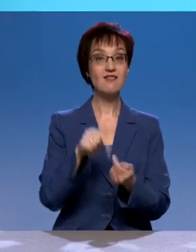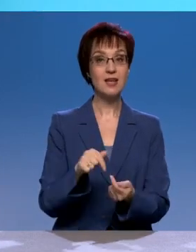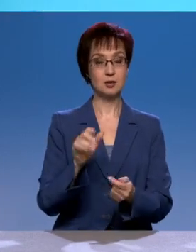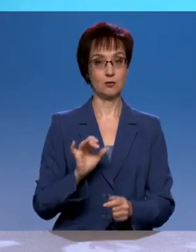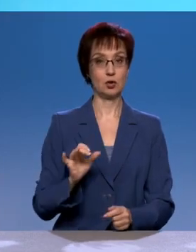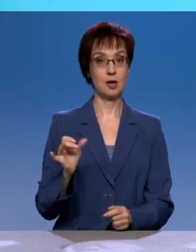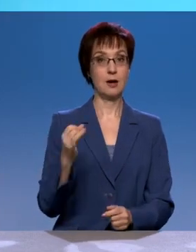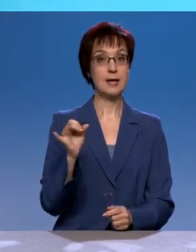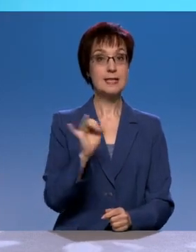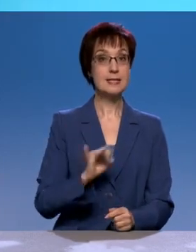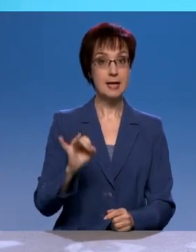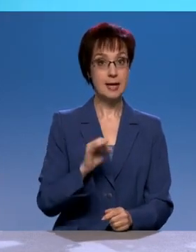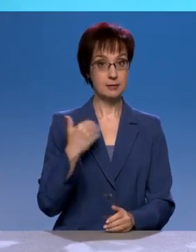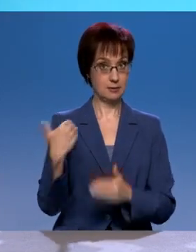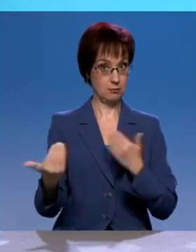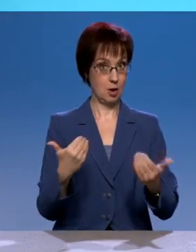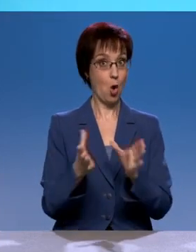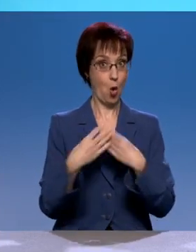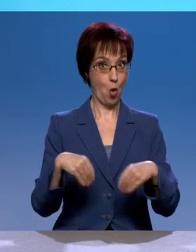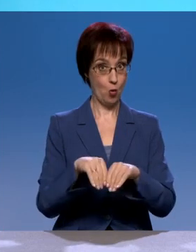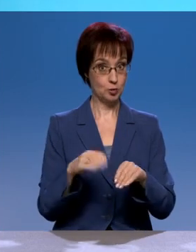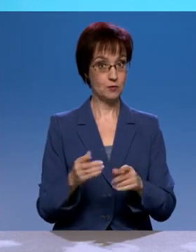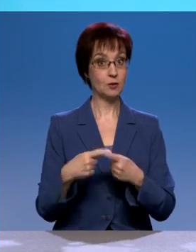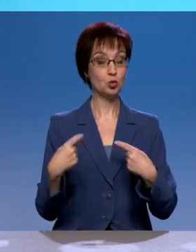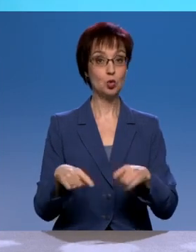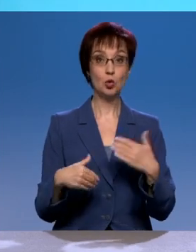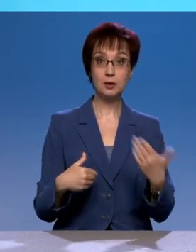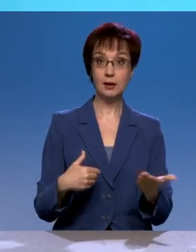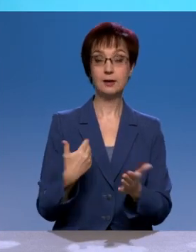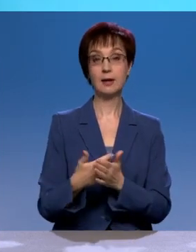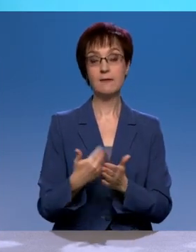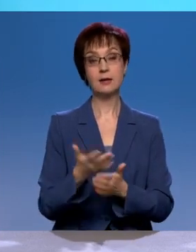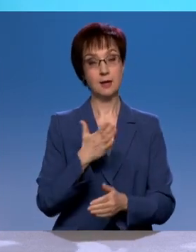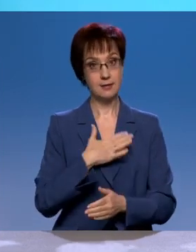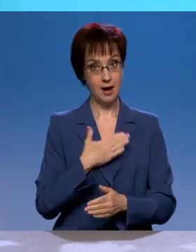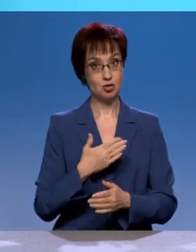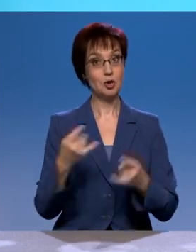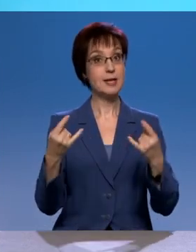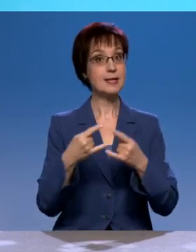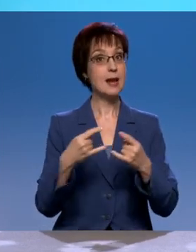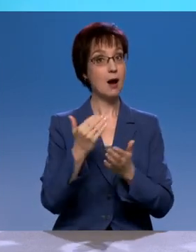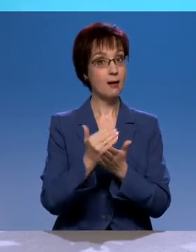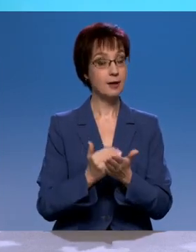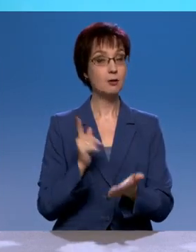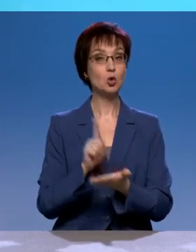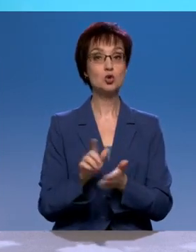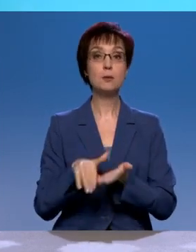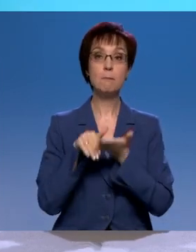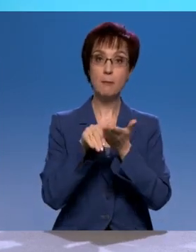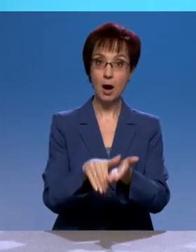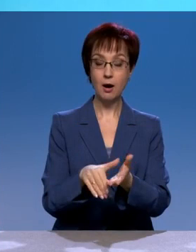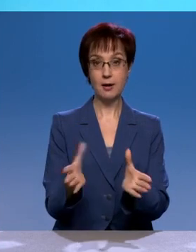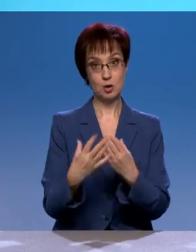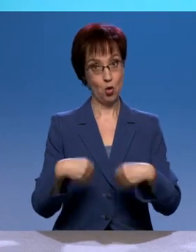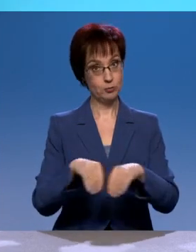стороны, наверное, должен помогать наш телеканал обществу развиваться, то есть выходить за рамки повседневности, которая нас